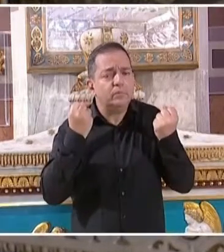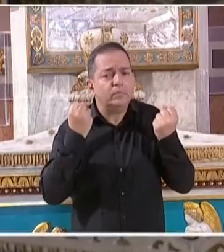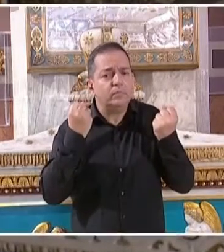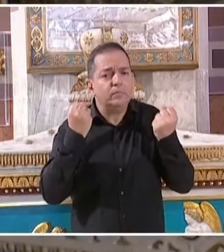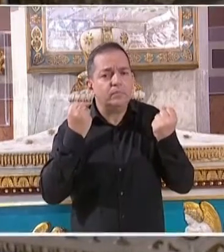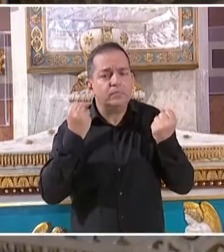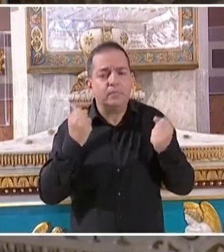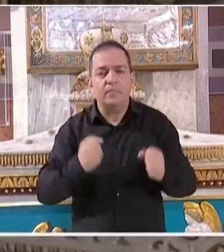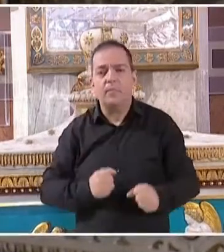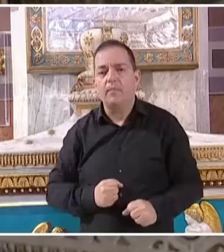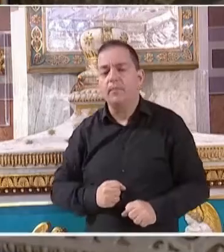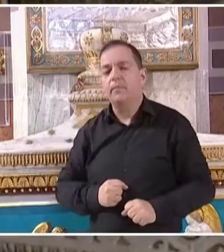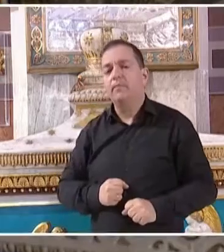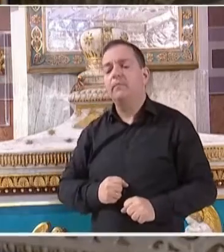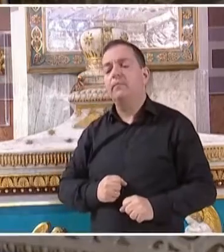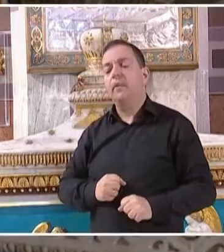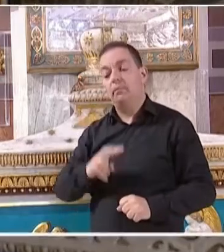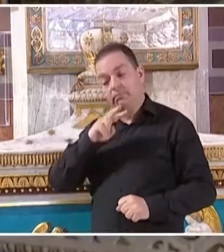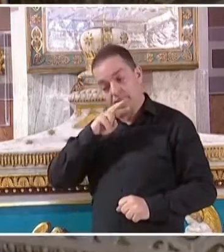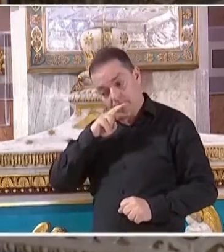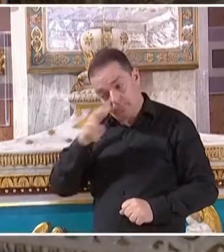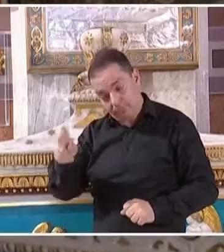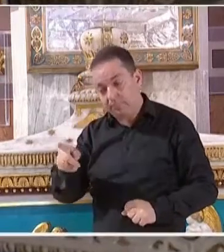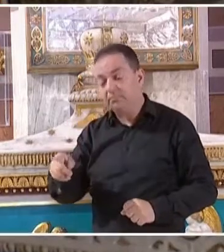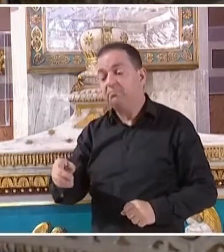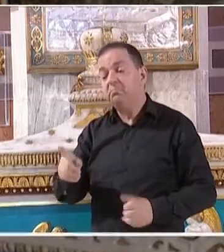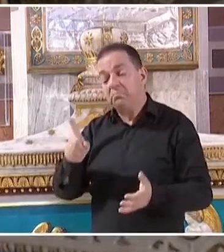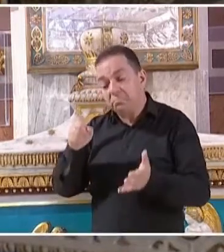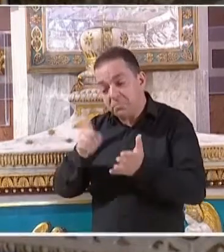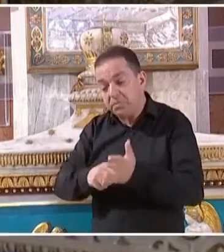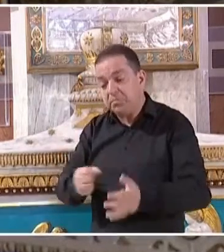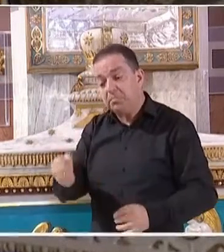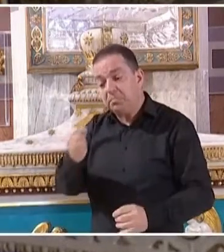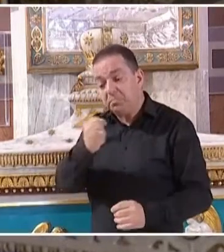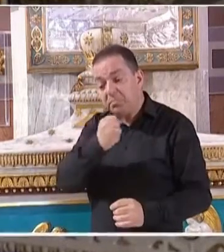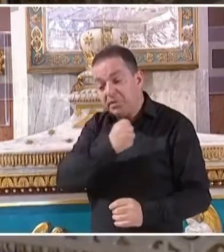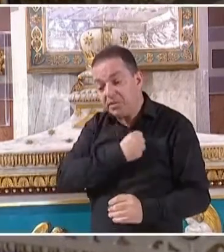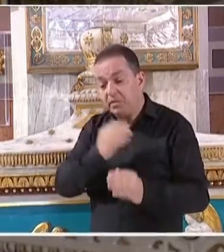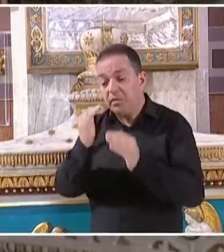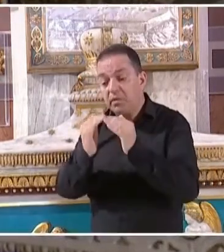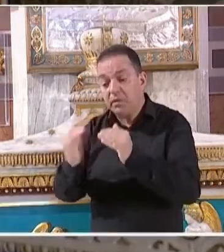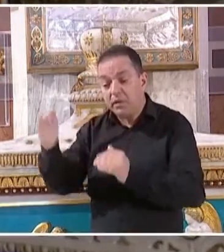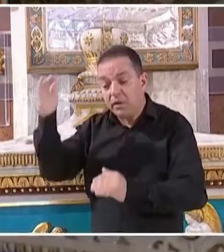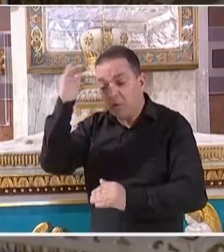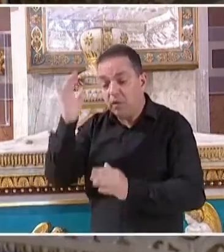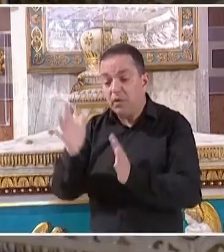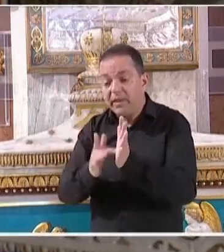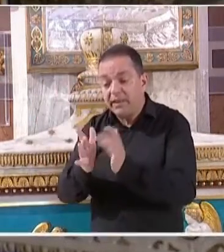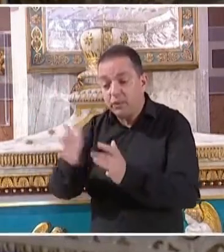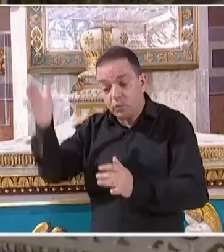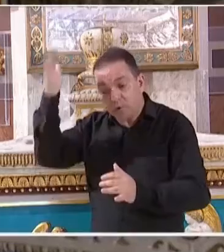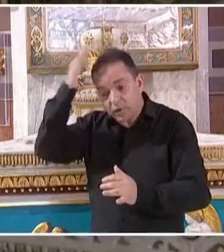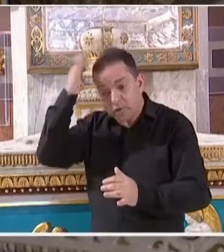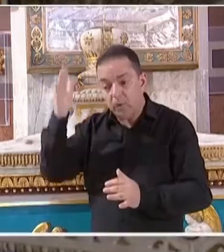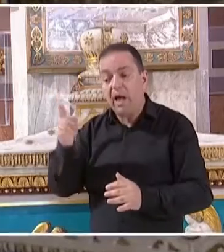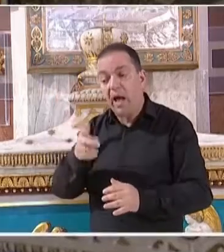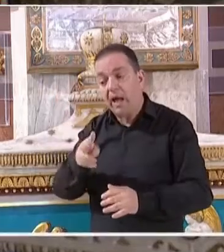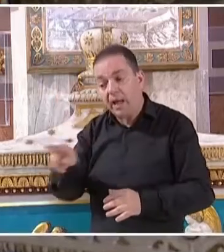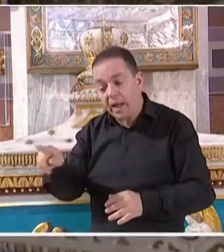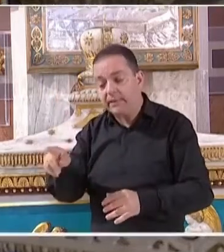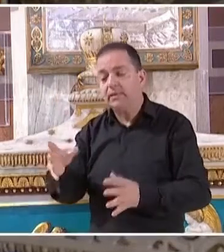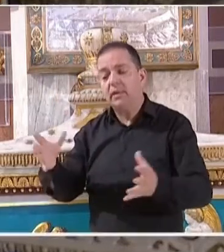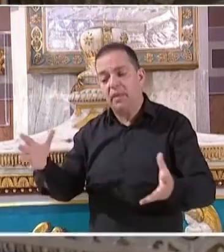οι Απόστολοι του είπαν: «Πίστευσε στον Κύριο Ιησού Χριστό και θα